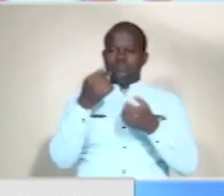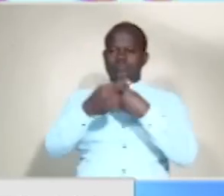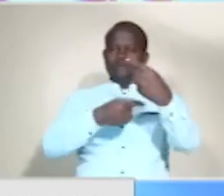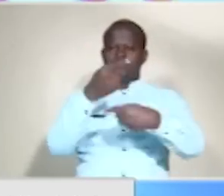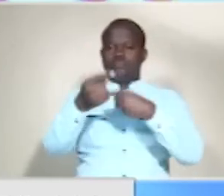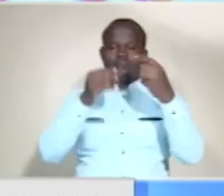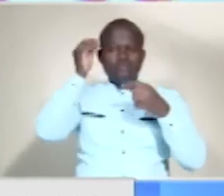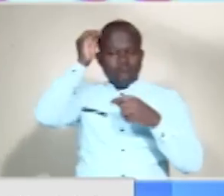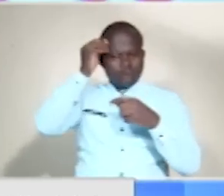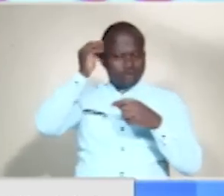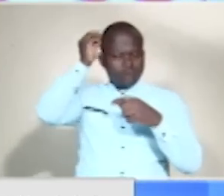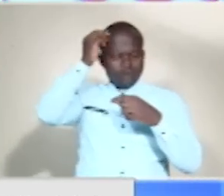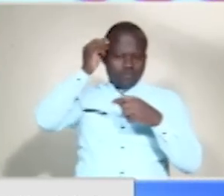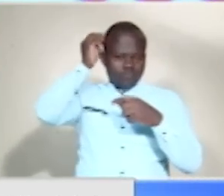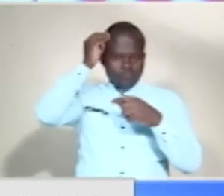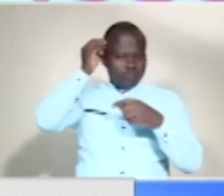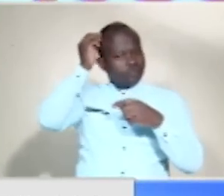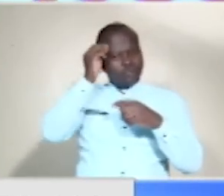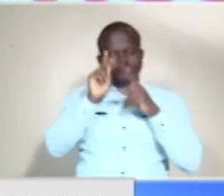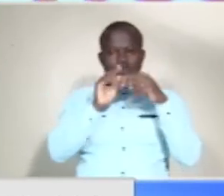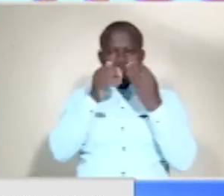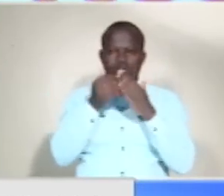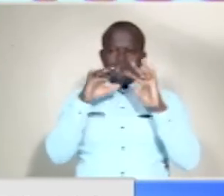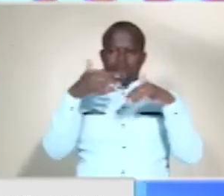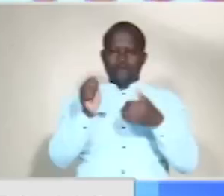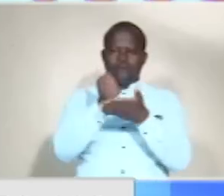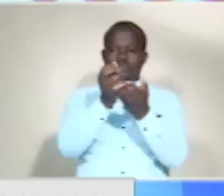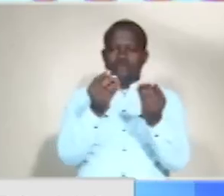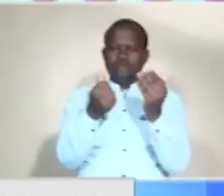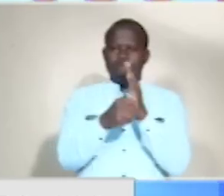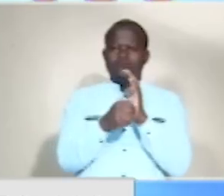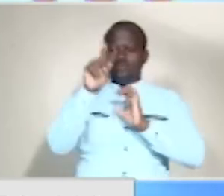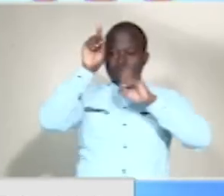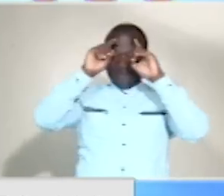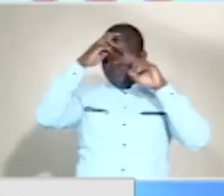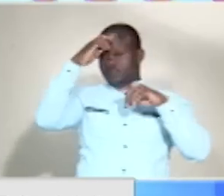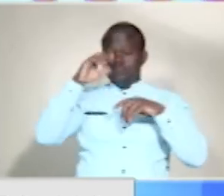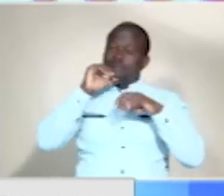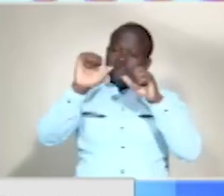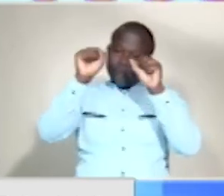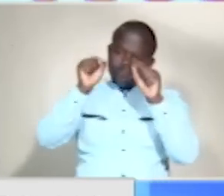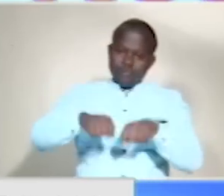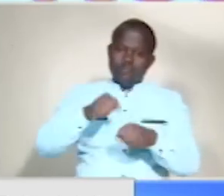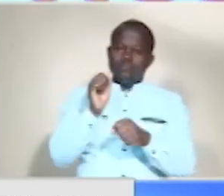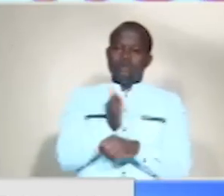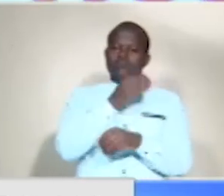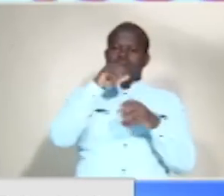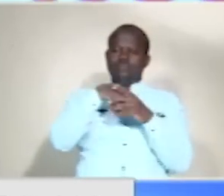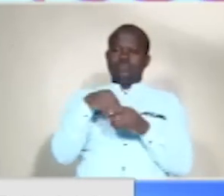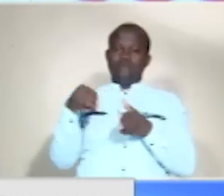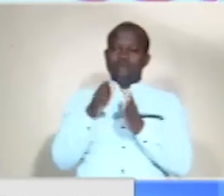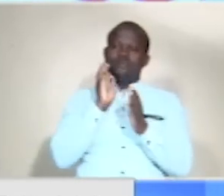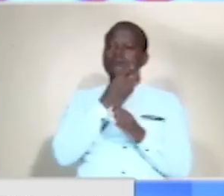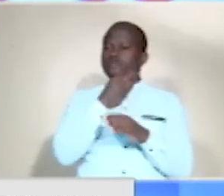rero gutekereza abaturage, hari abari kwibaza impamvu hatabashije gukurwamo amatiyo